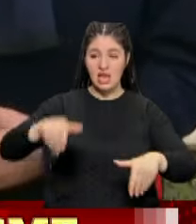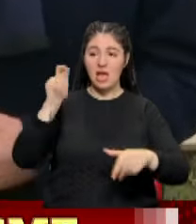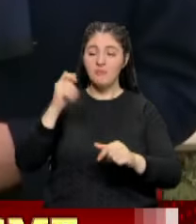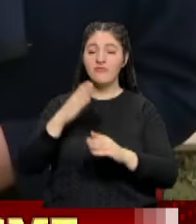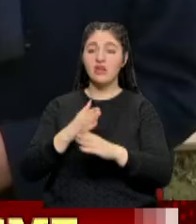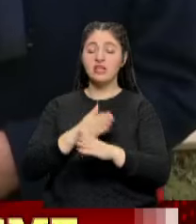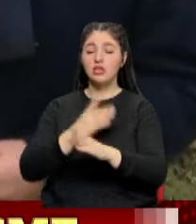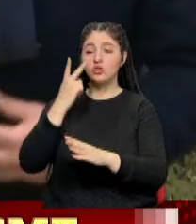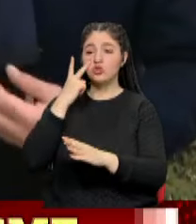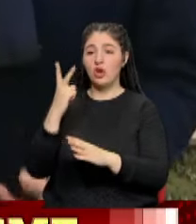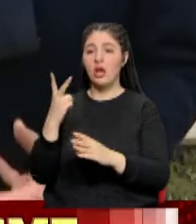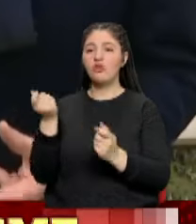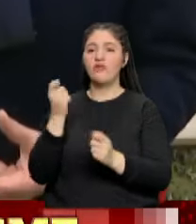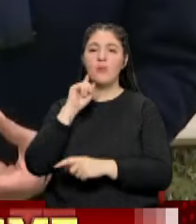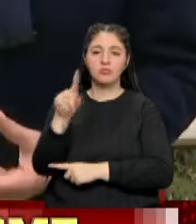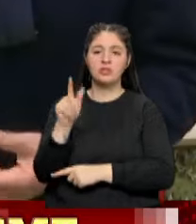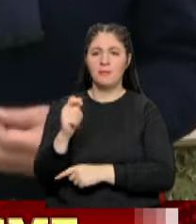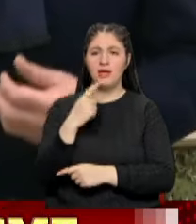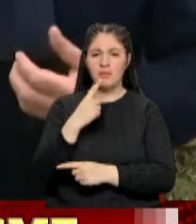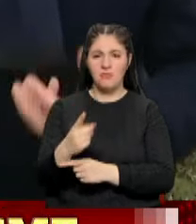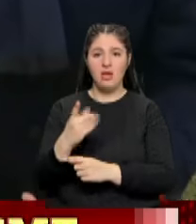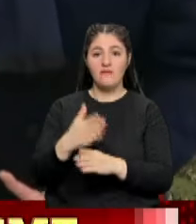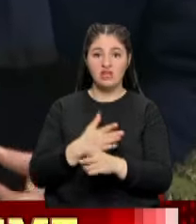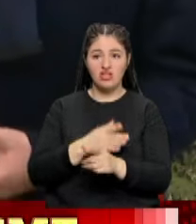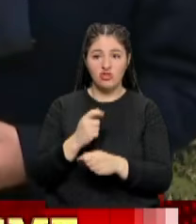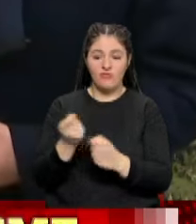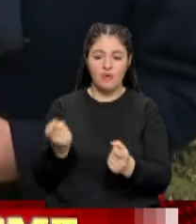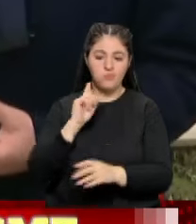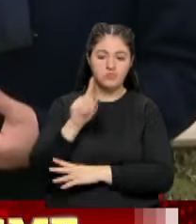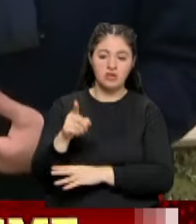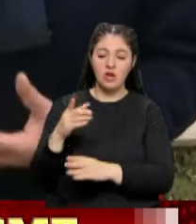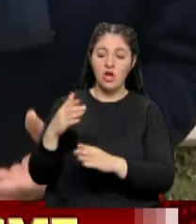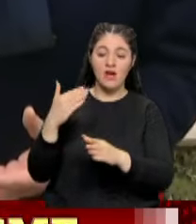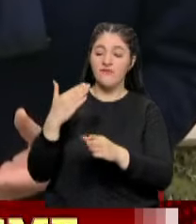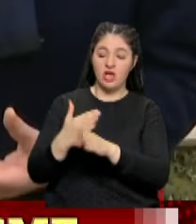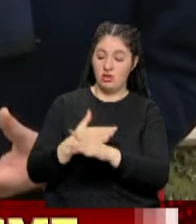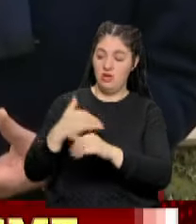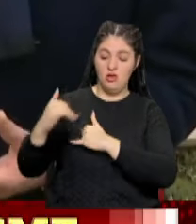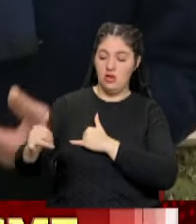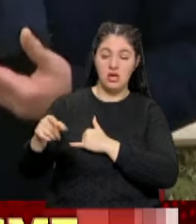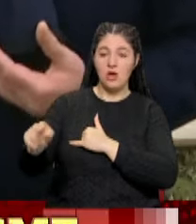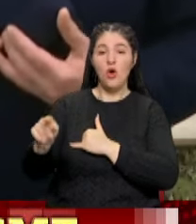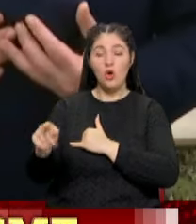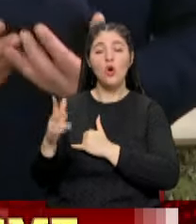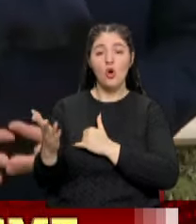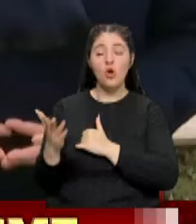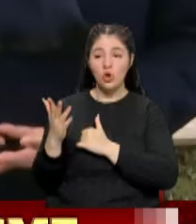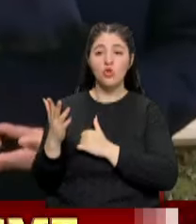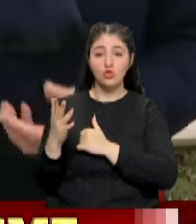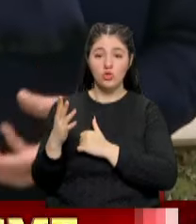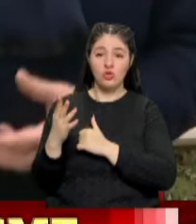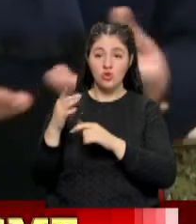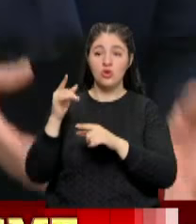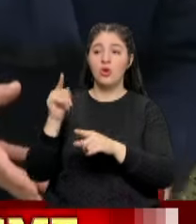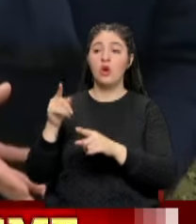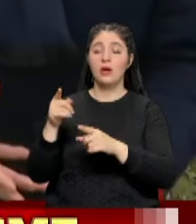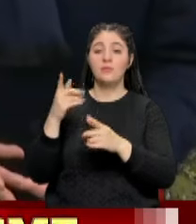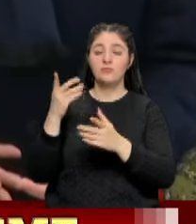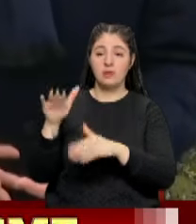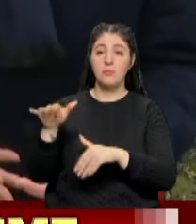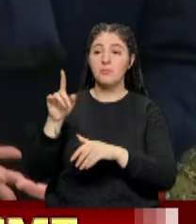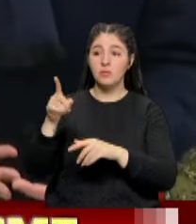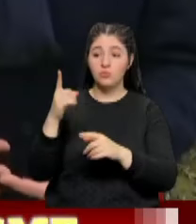görevi açısından görevini ihmal etmek. Vatandaşına kötülük yapmak, o bakımdan dile getiriyoruz. Ha, biz şunu da yapıyoruz, buna bir de